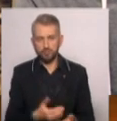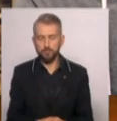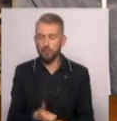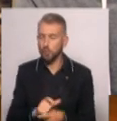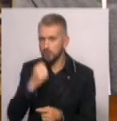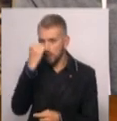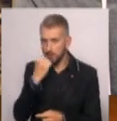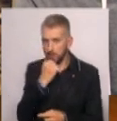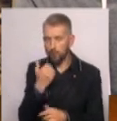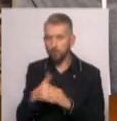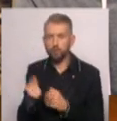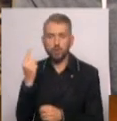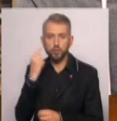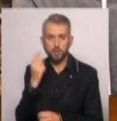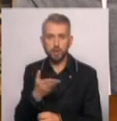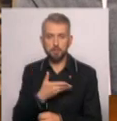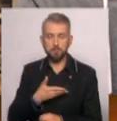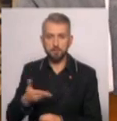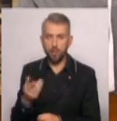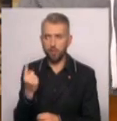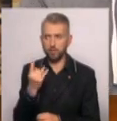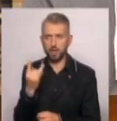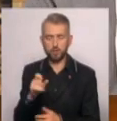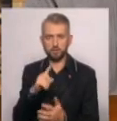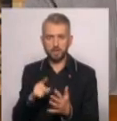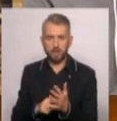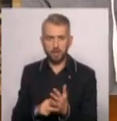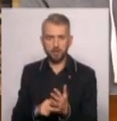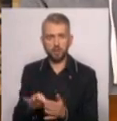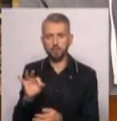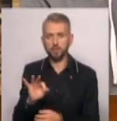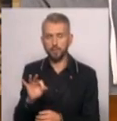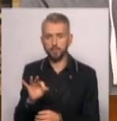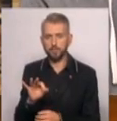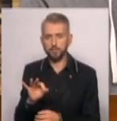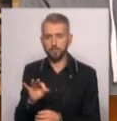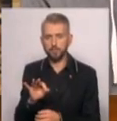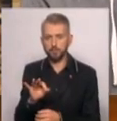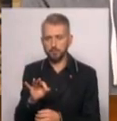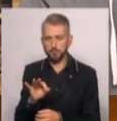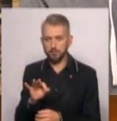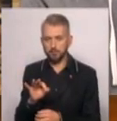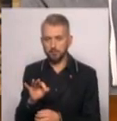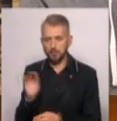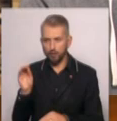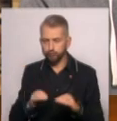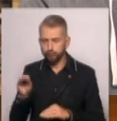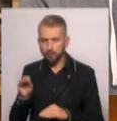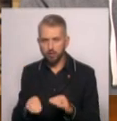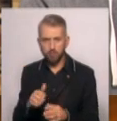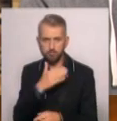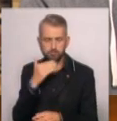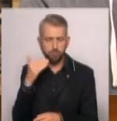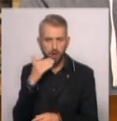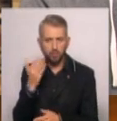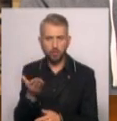дякуємо. Так, вже чули ми одного разу питання в ефірі з приводу наставлення там величезної кількості лежачих поліцейських, тому